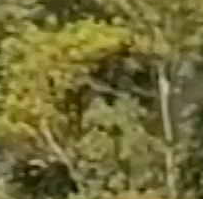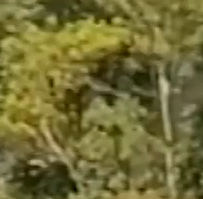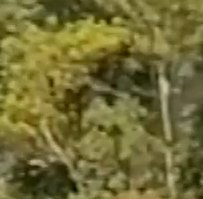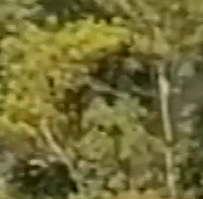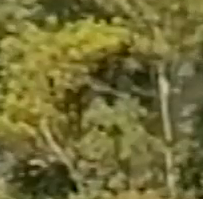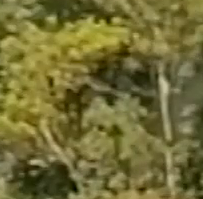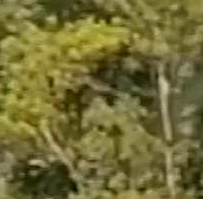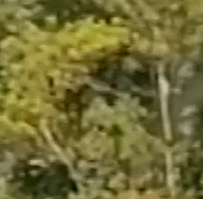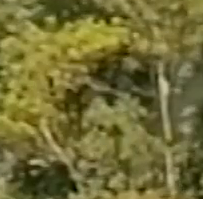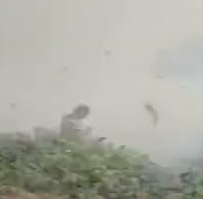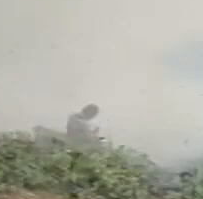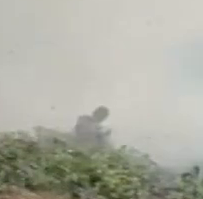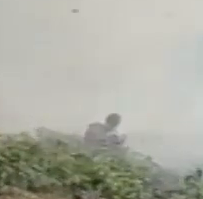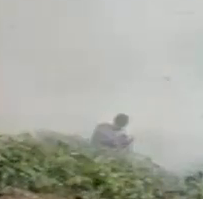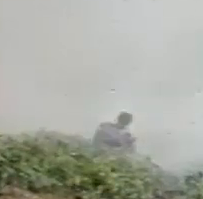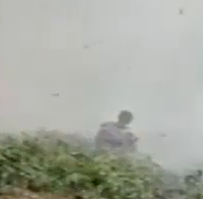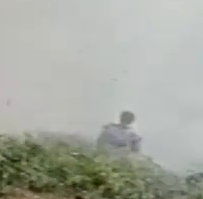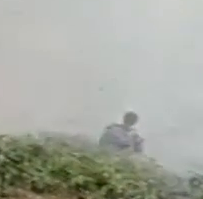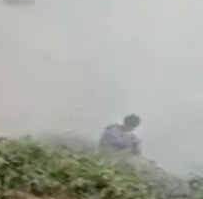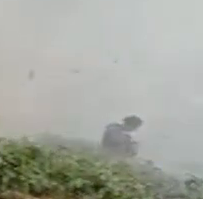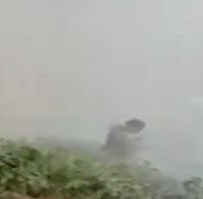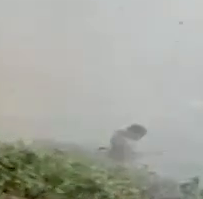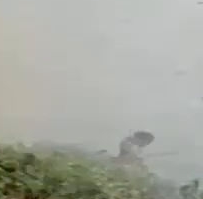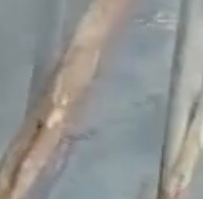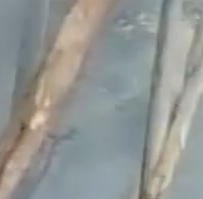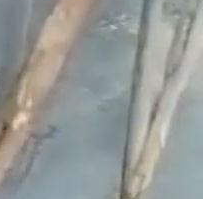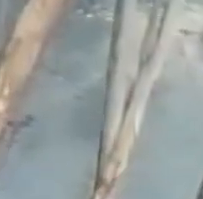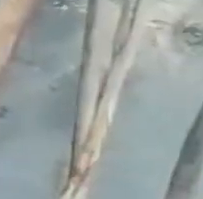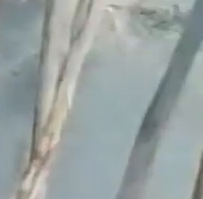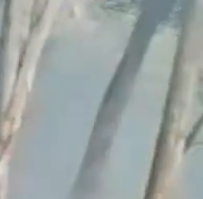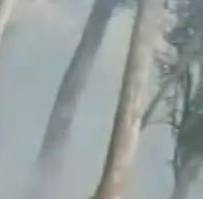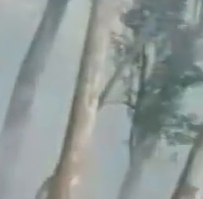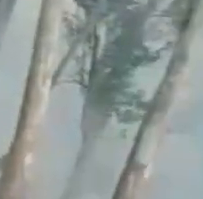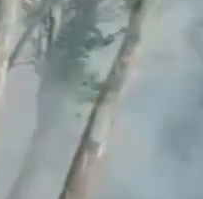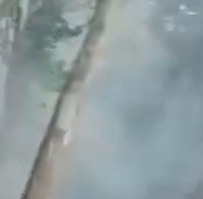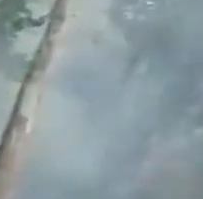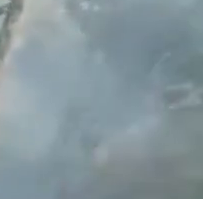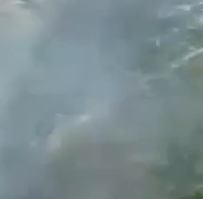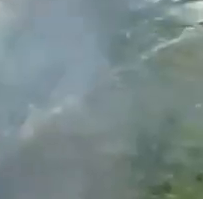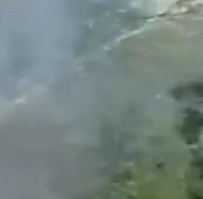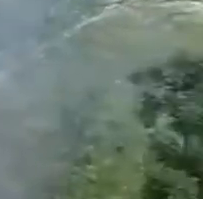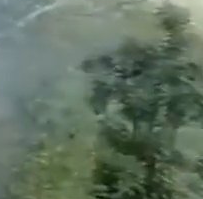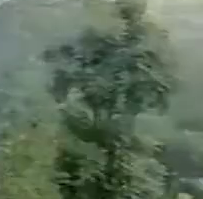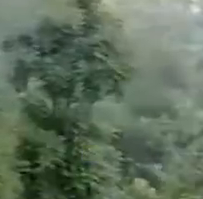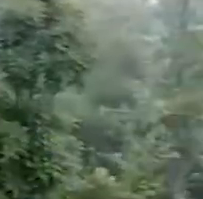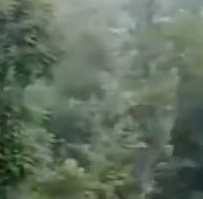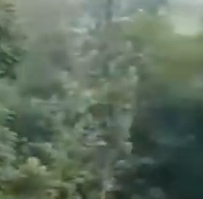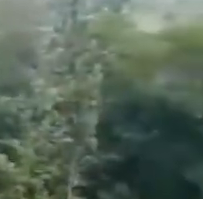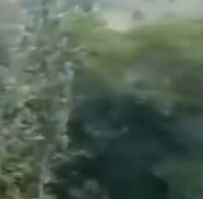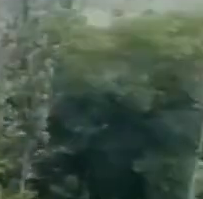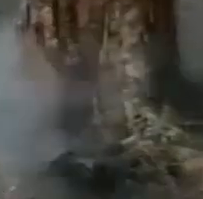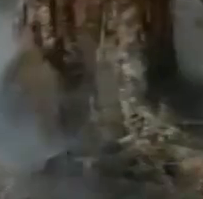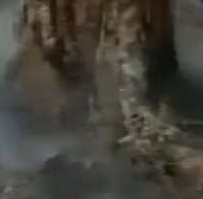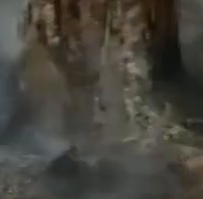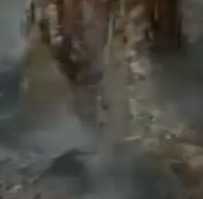பண்டாரவளை நீதவான் நீதிமன்றம் உத்தரவிட்டுள்ளது. சுமார் 40 ஏக்கர் வனப்பகுதி தீயில் கருகியுள்ளதோடு அருகிலுள்ள தேயிலை தோட்டங்களுக்கும் நீரூற்றுகளுக்கும்